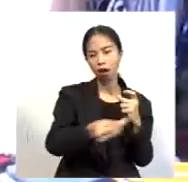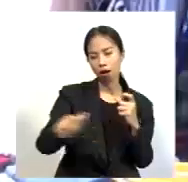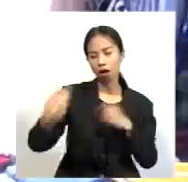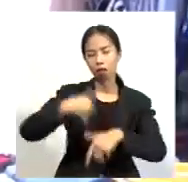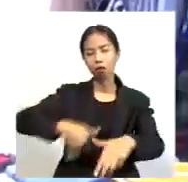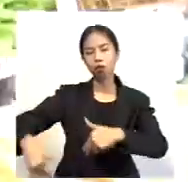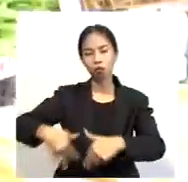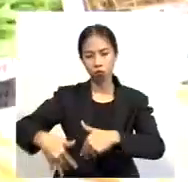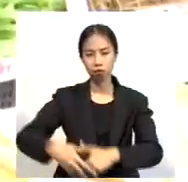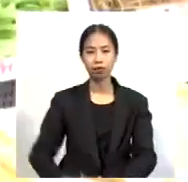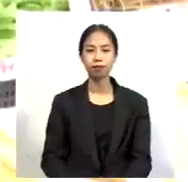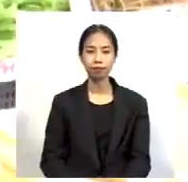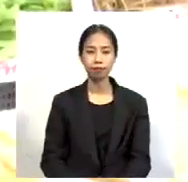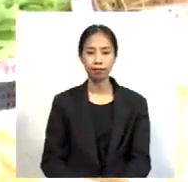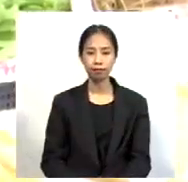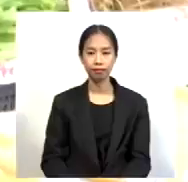ครับ